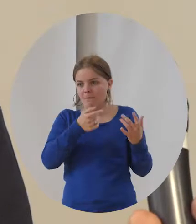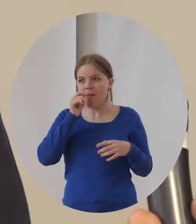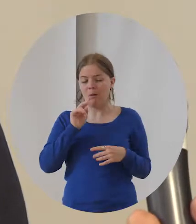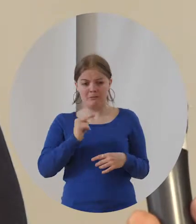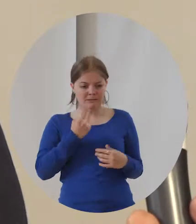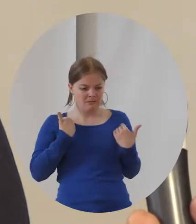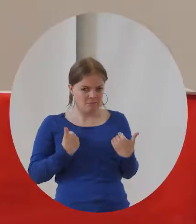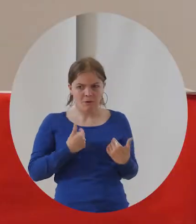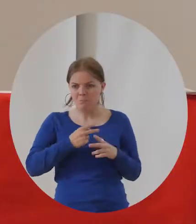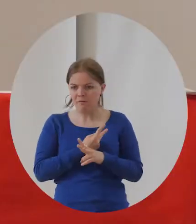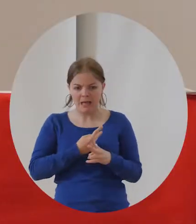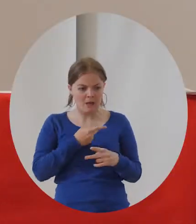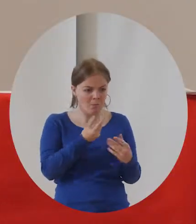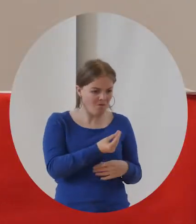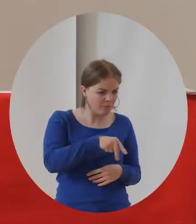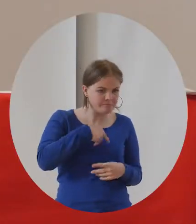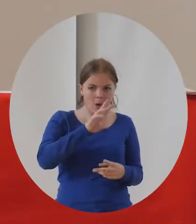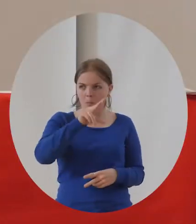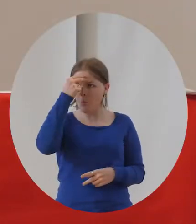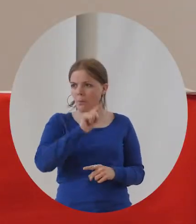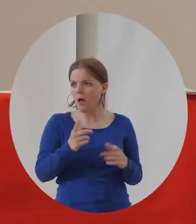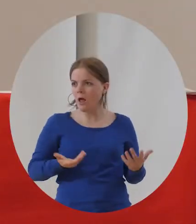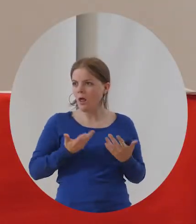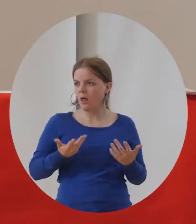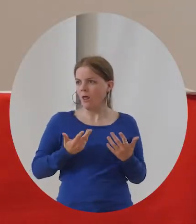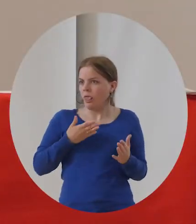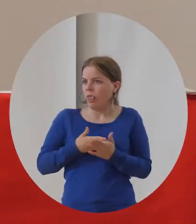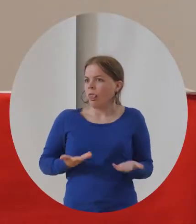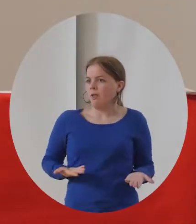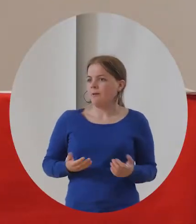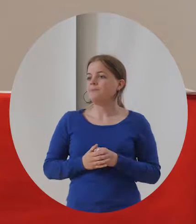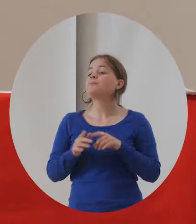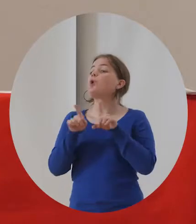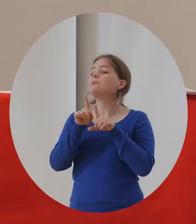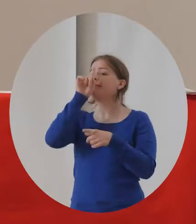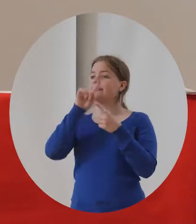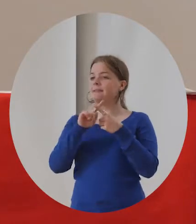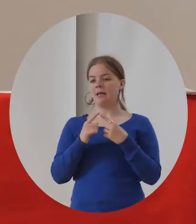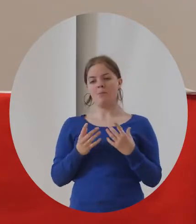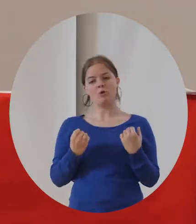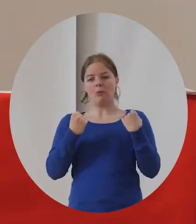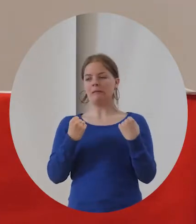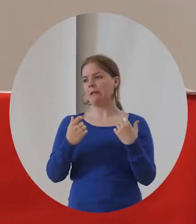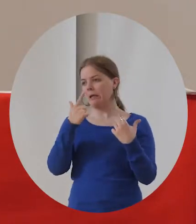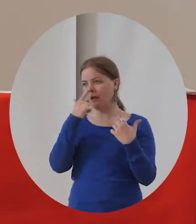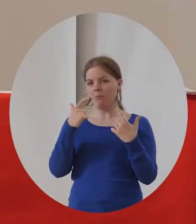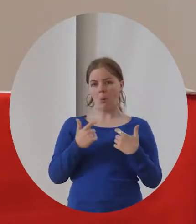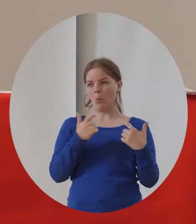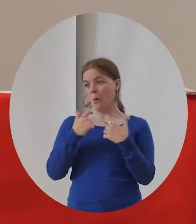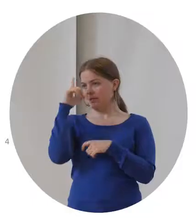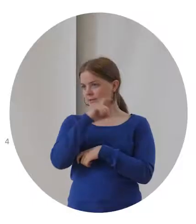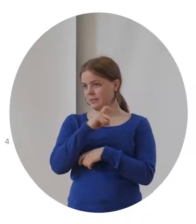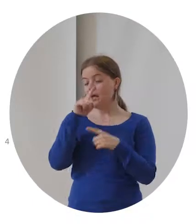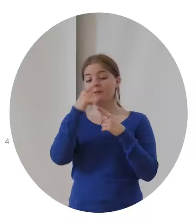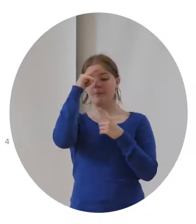comprendre son enfant. Il y a aussi donc un déficit au niveau de la régulation tonique avec une hypotonie axiale importante et une